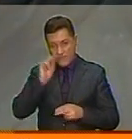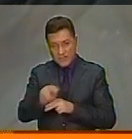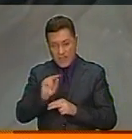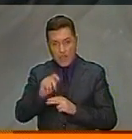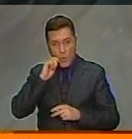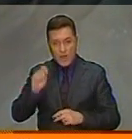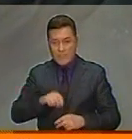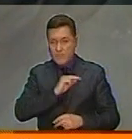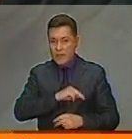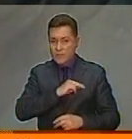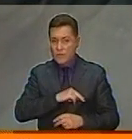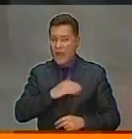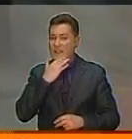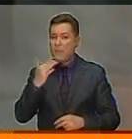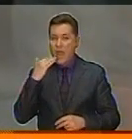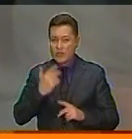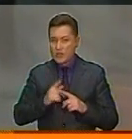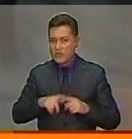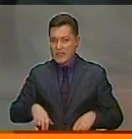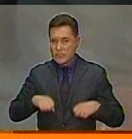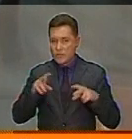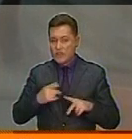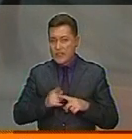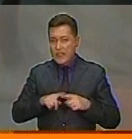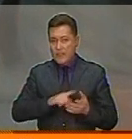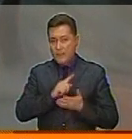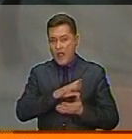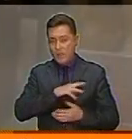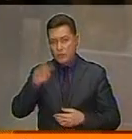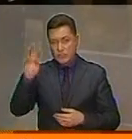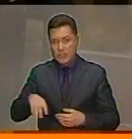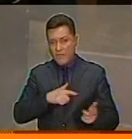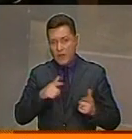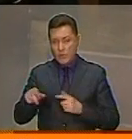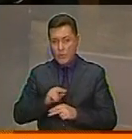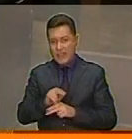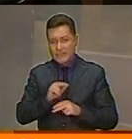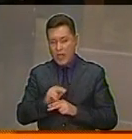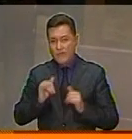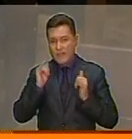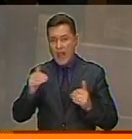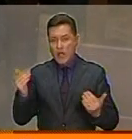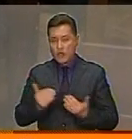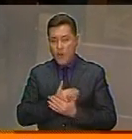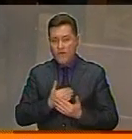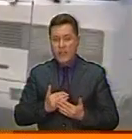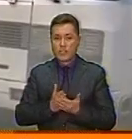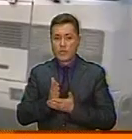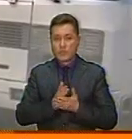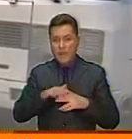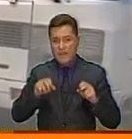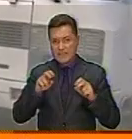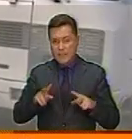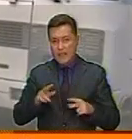працювати багато це злочин за який має бути штраф тут готують інструкторів для нової структури служби безпеки на